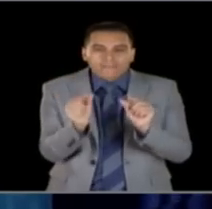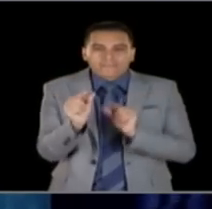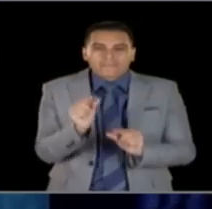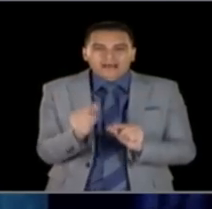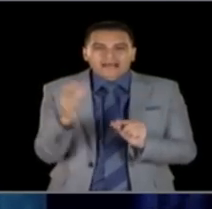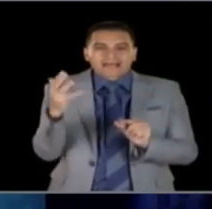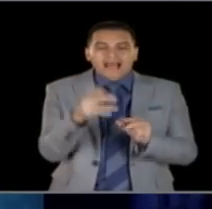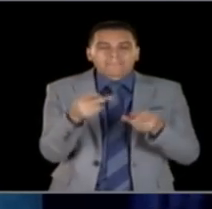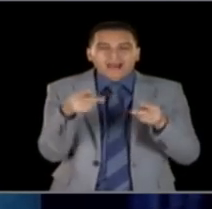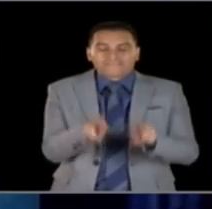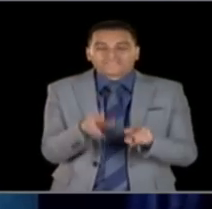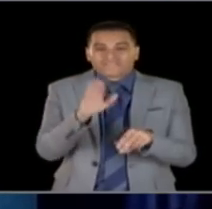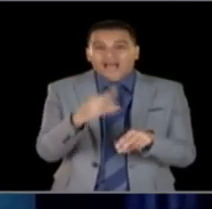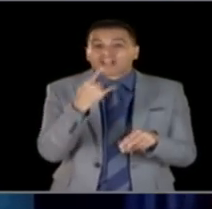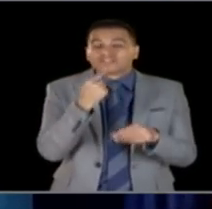عشر ثواني،